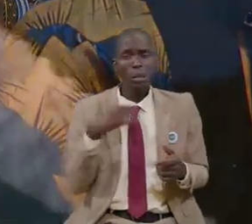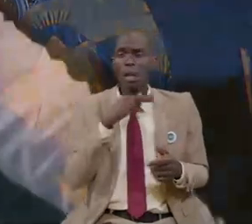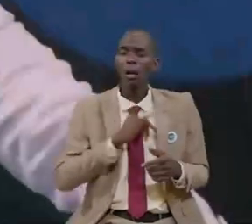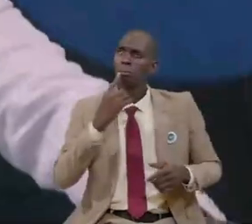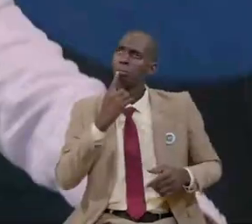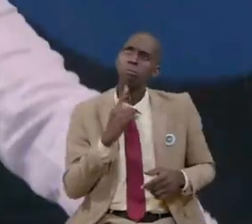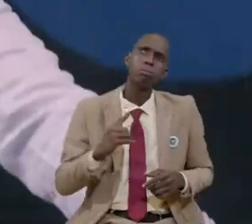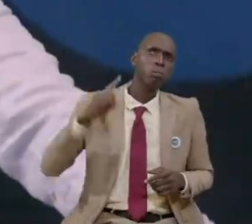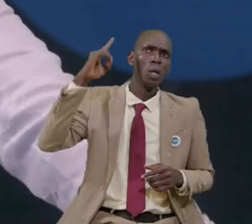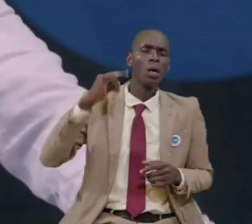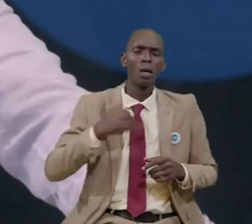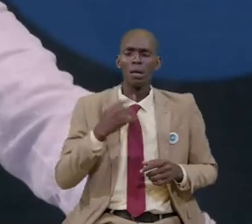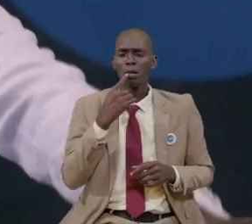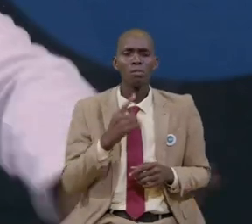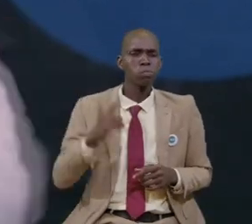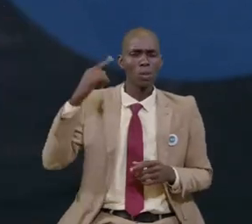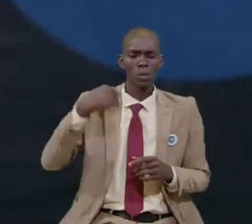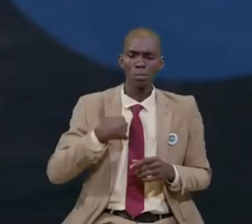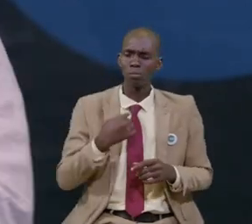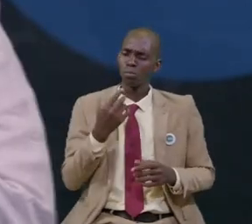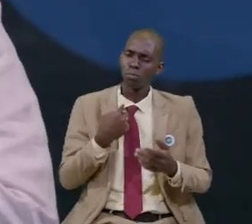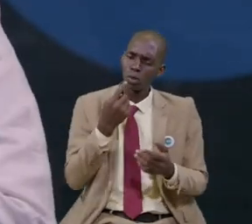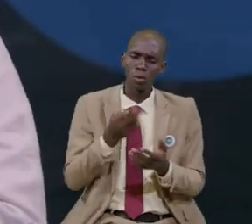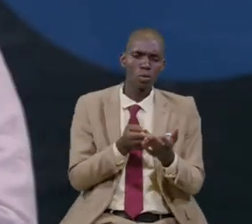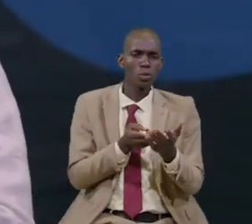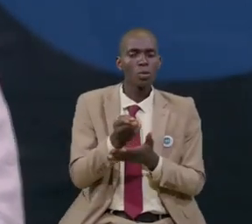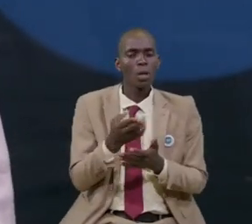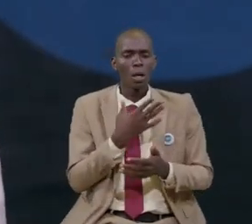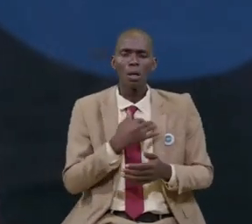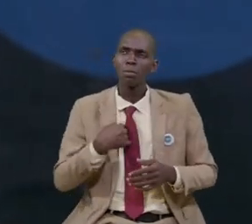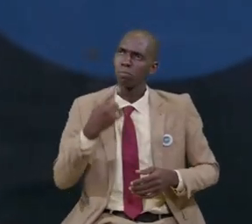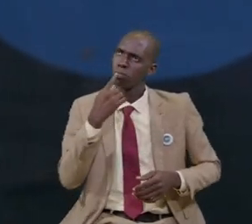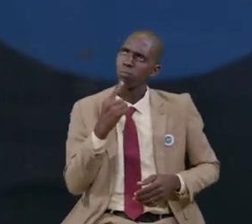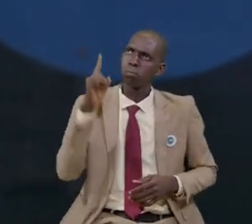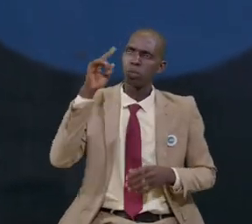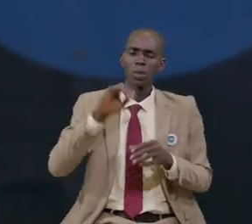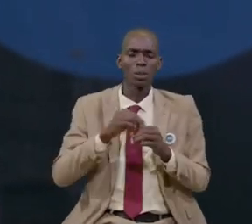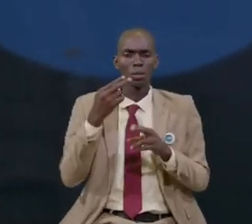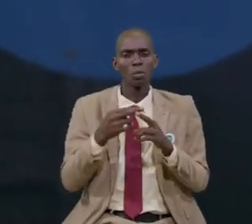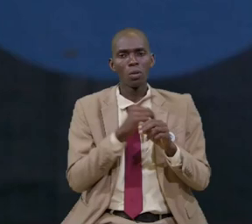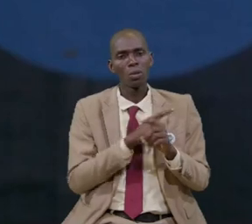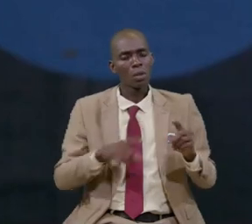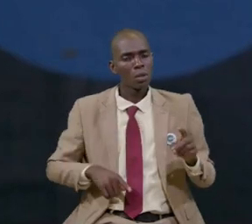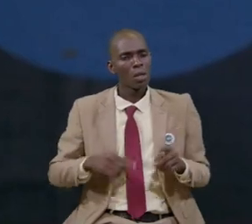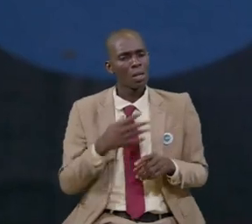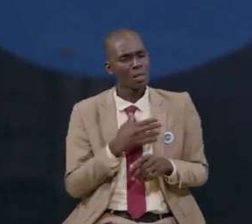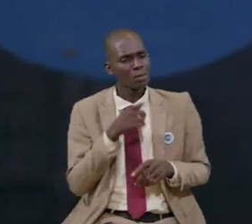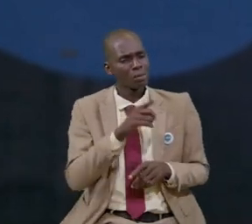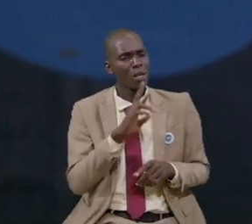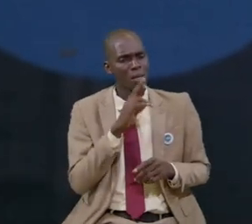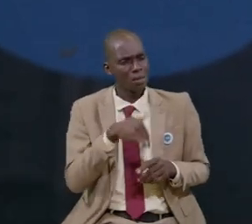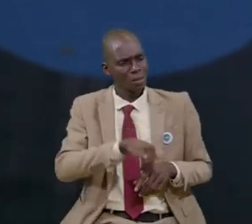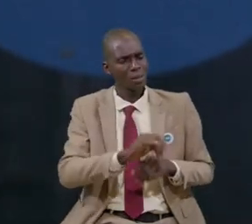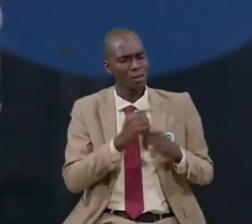Tout-Puissant que je suis juste. Et ils jurent au nom du Seigneur, alors qu'ils sont